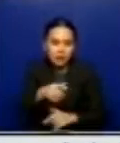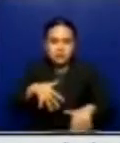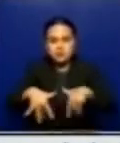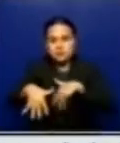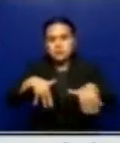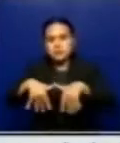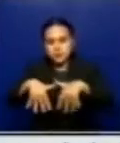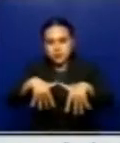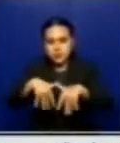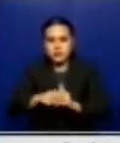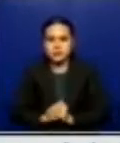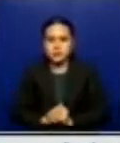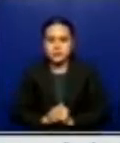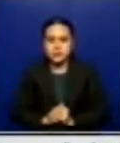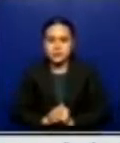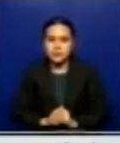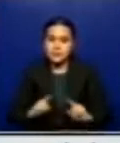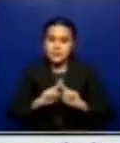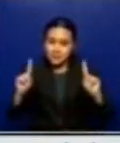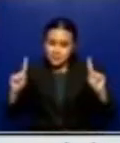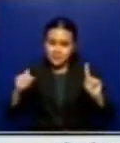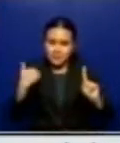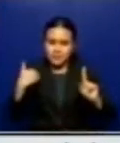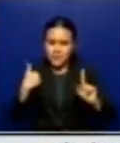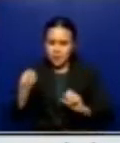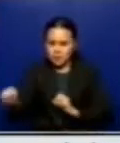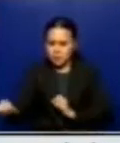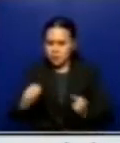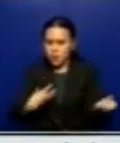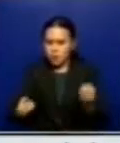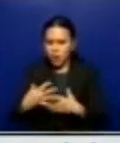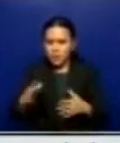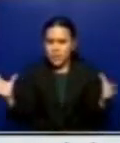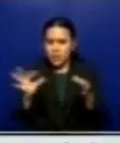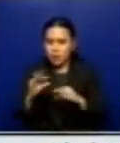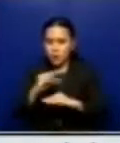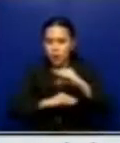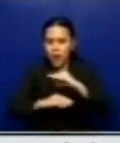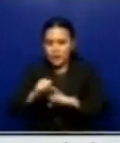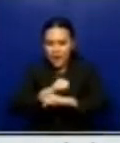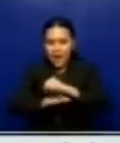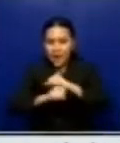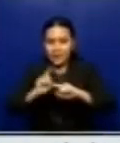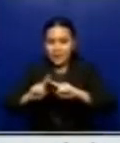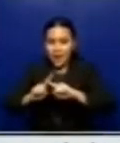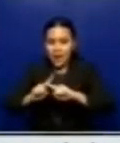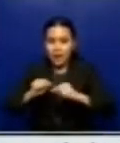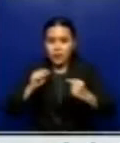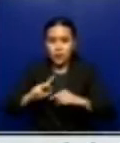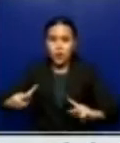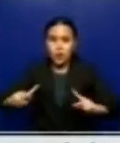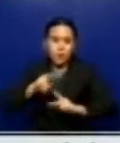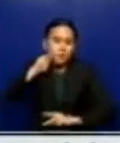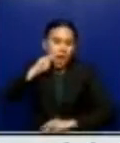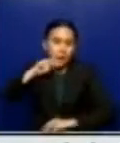นแต่ผมได้รับการร้องเรียนในการก่อสร้างโครงการต่างๆของชลประทาน